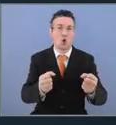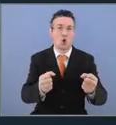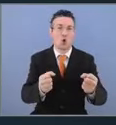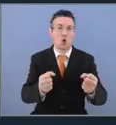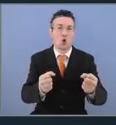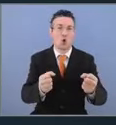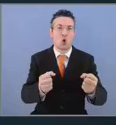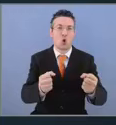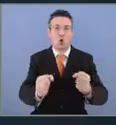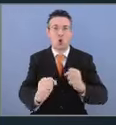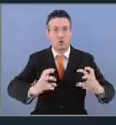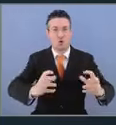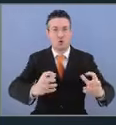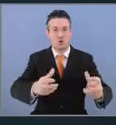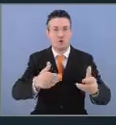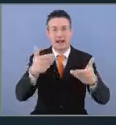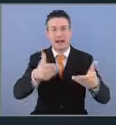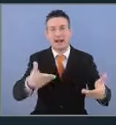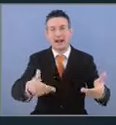Grazie, se ha terminato